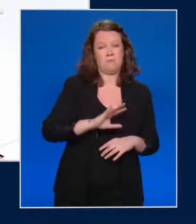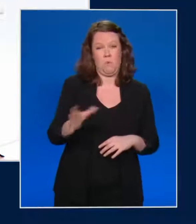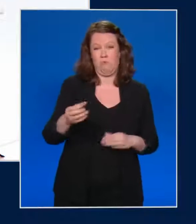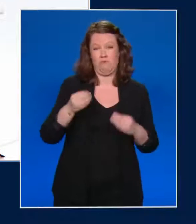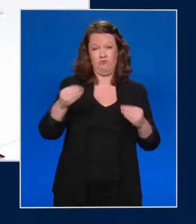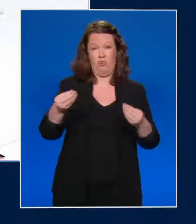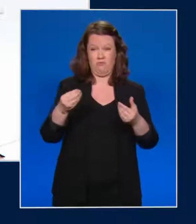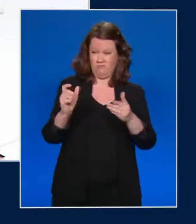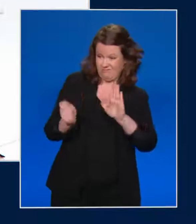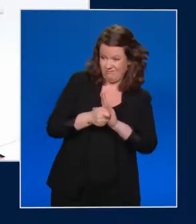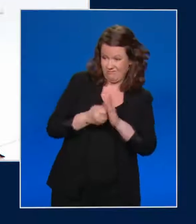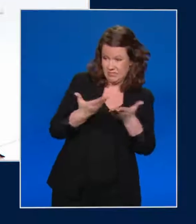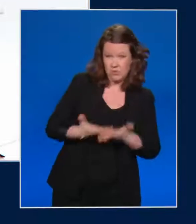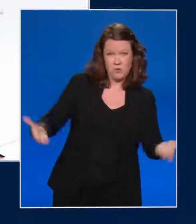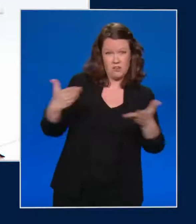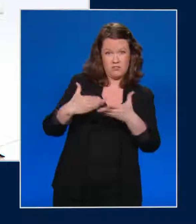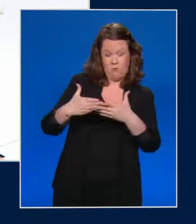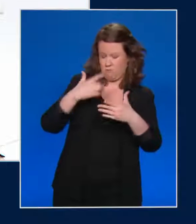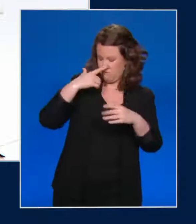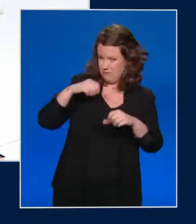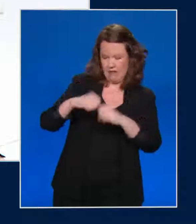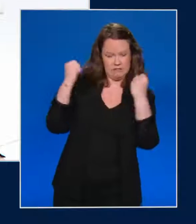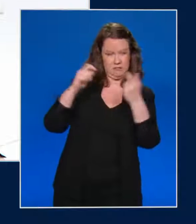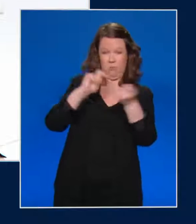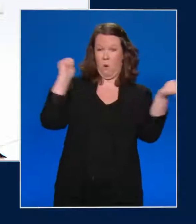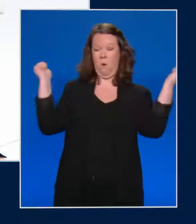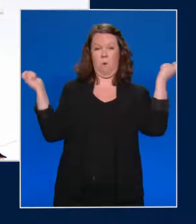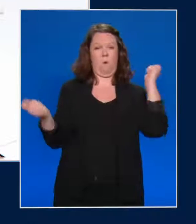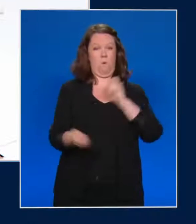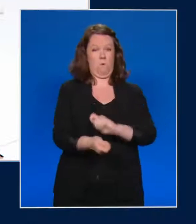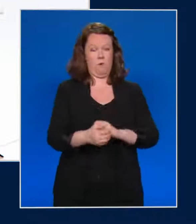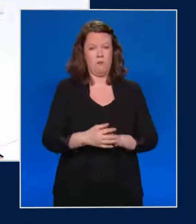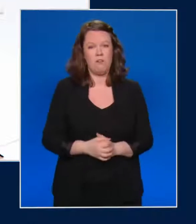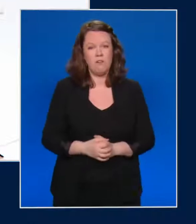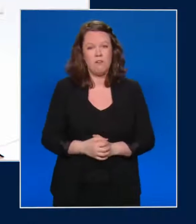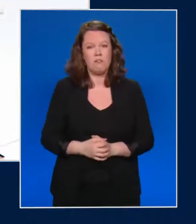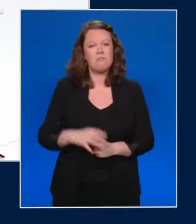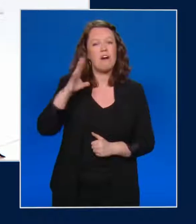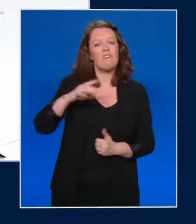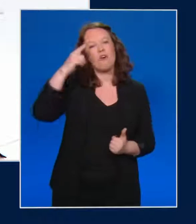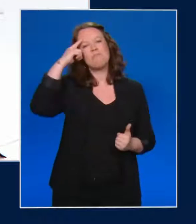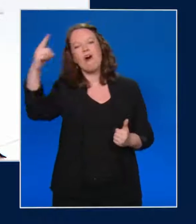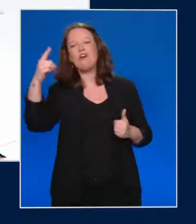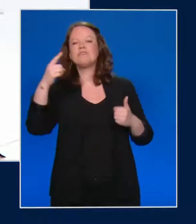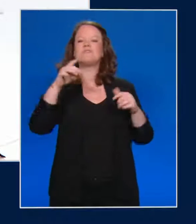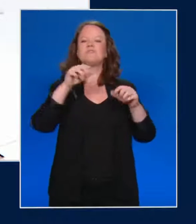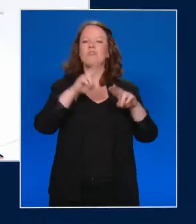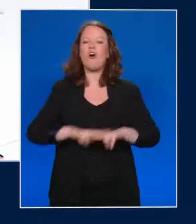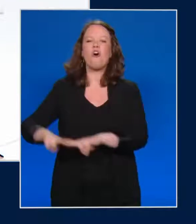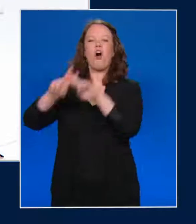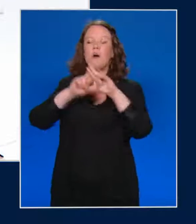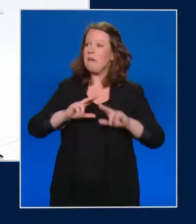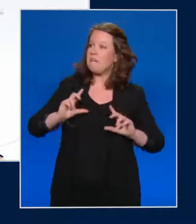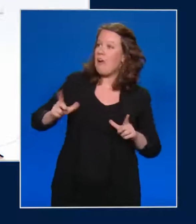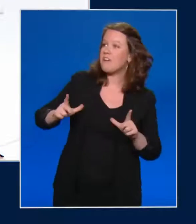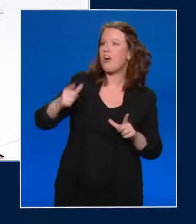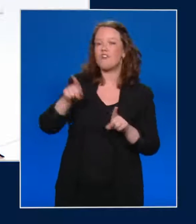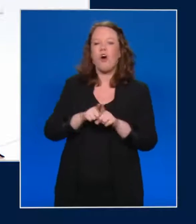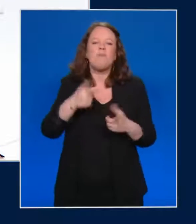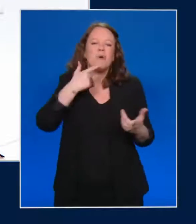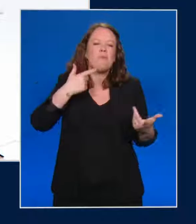d'époque la guerre en europe n'appartient plus à nos livres d'histoire ou nos livres d'école elle est là